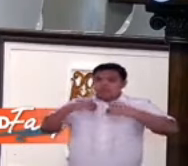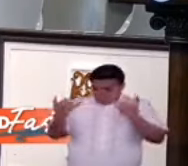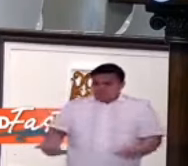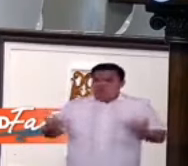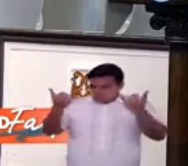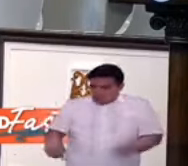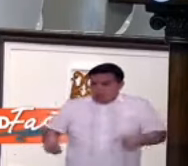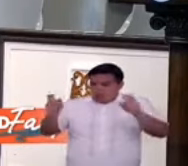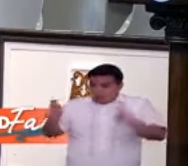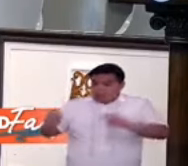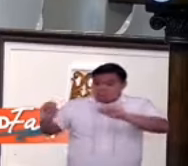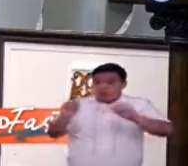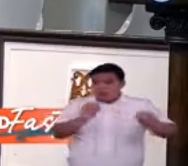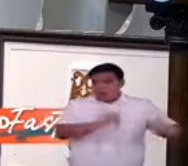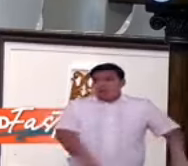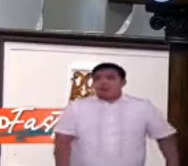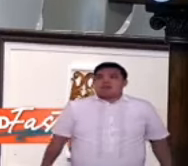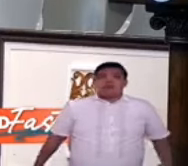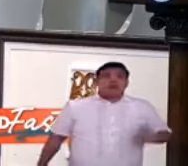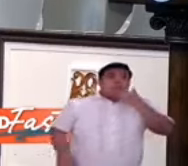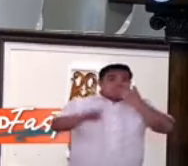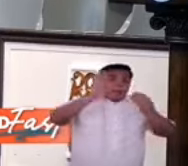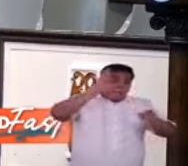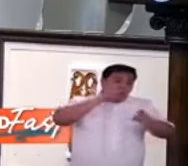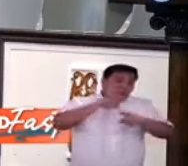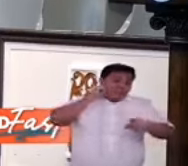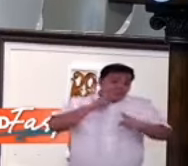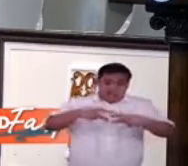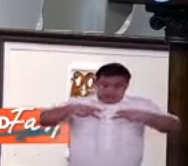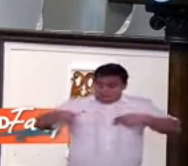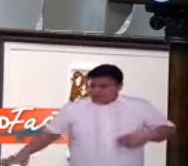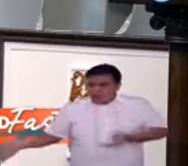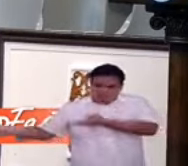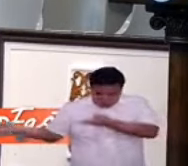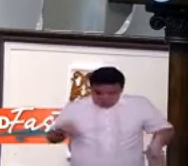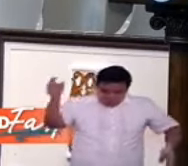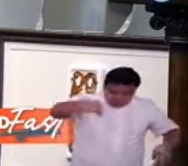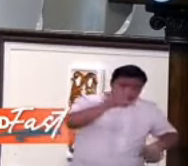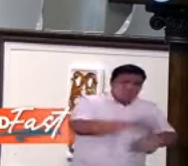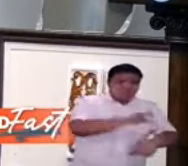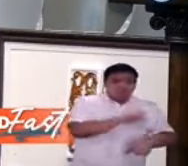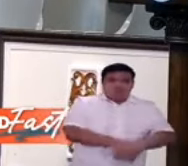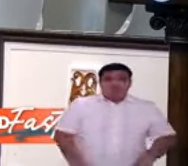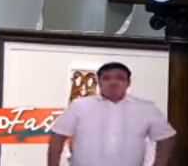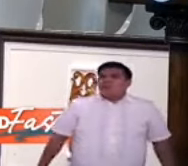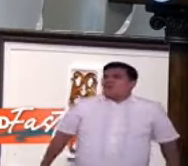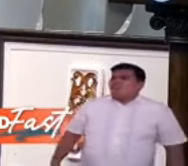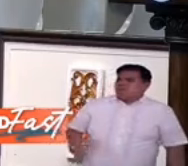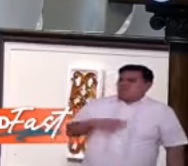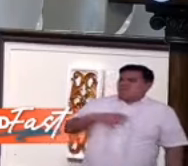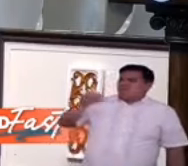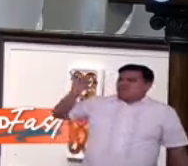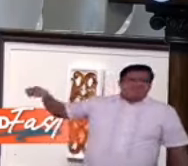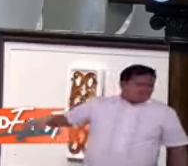it. Dada sa Sunday school. Dada sa awana. Pastor, matug man mi. Unya na